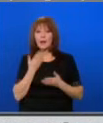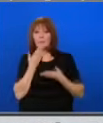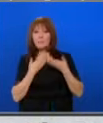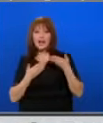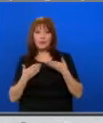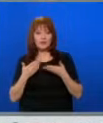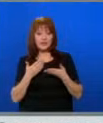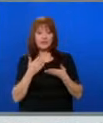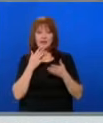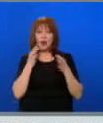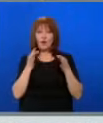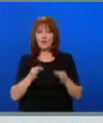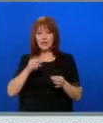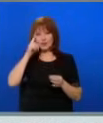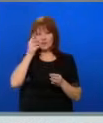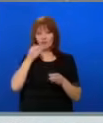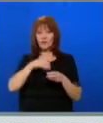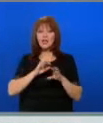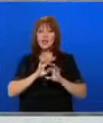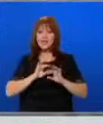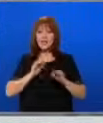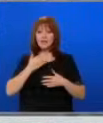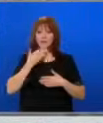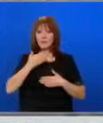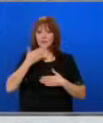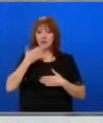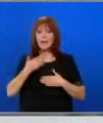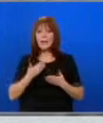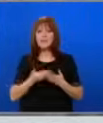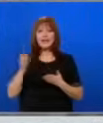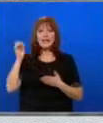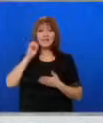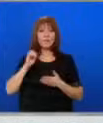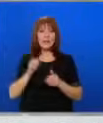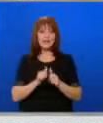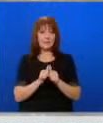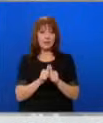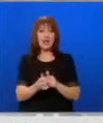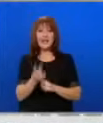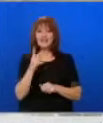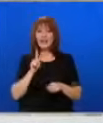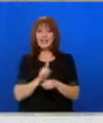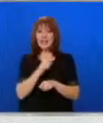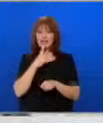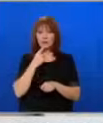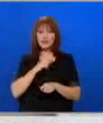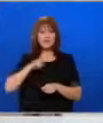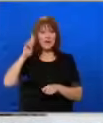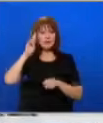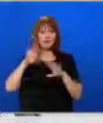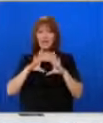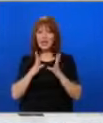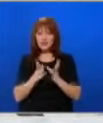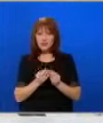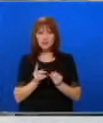Преговорната стратегия на официална София включва още ясно послание пред европейските ни партньори, че от 2011 година сме изпълнили всички изисквания и че няма